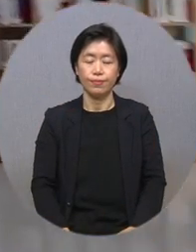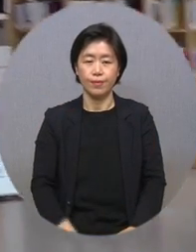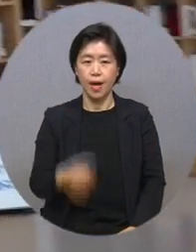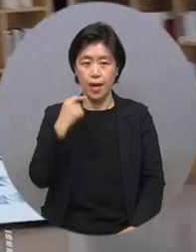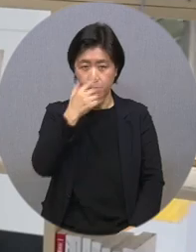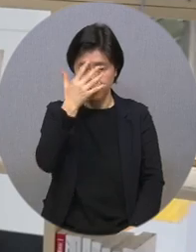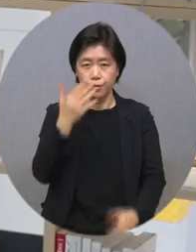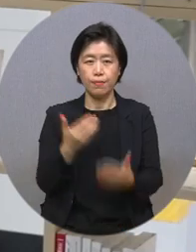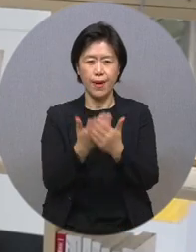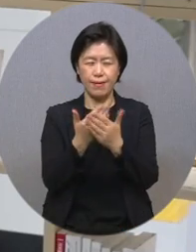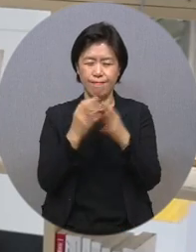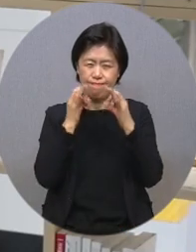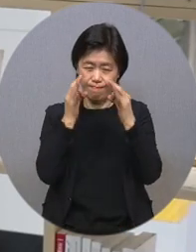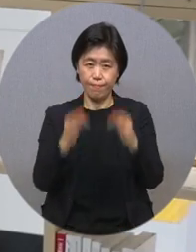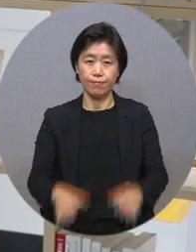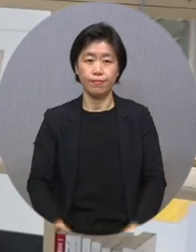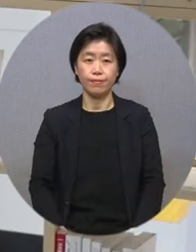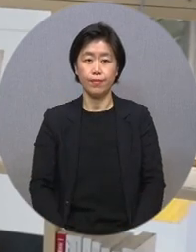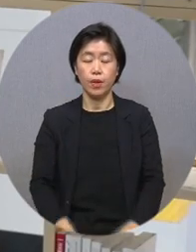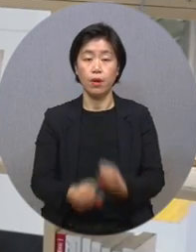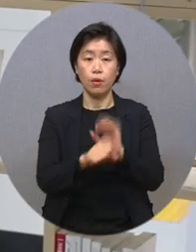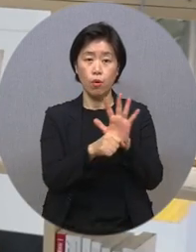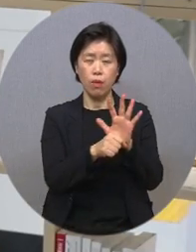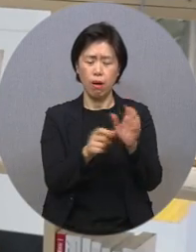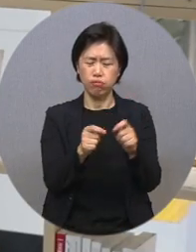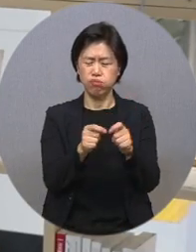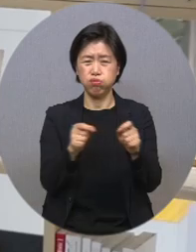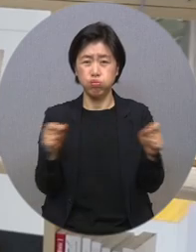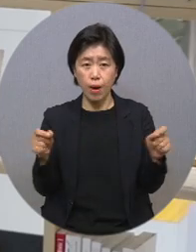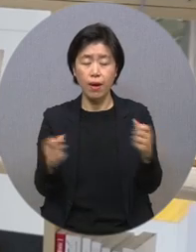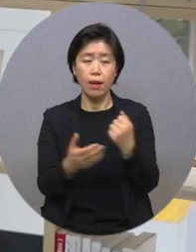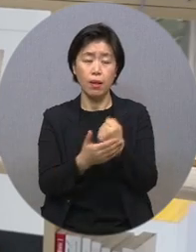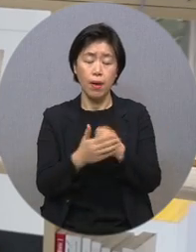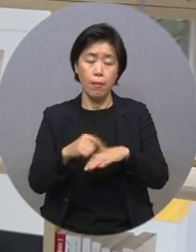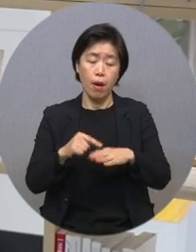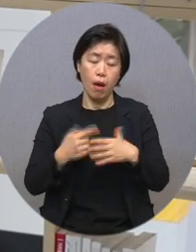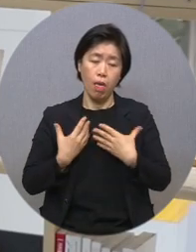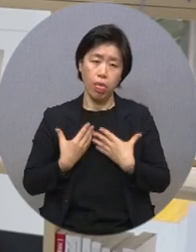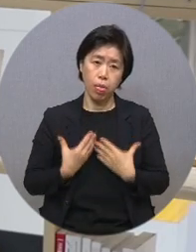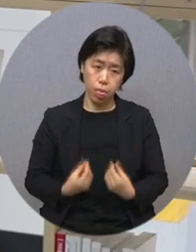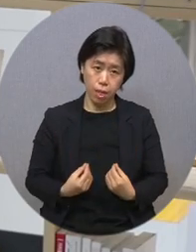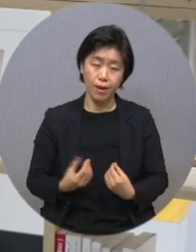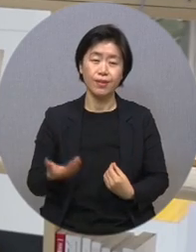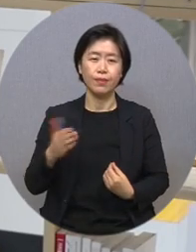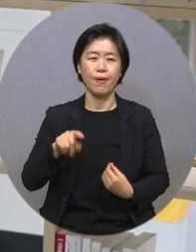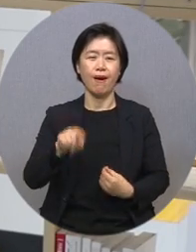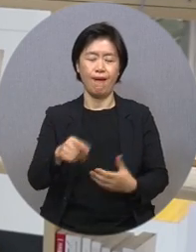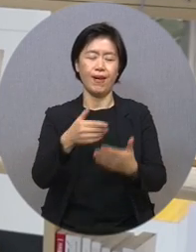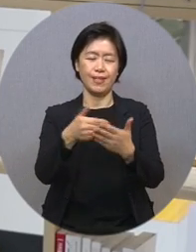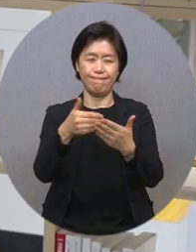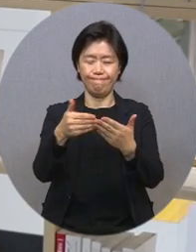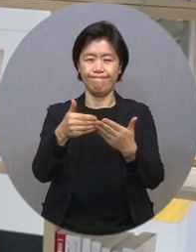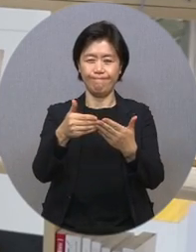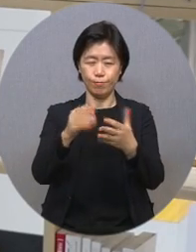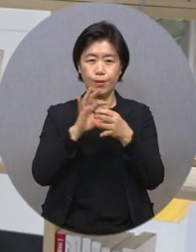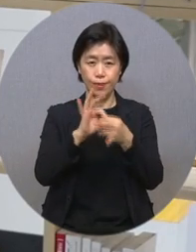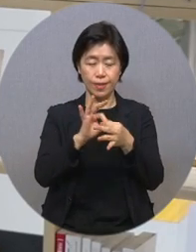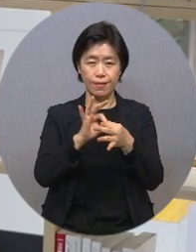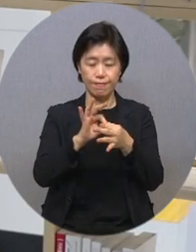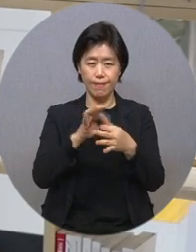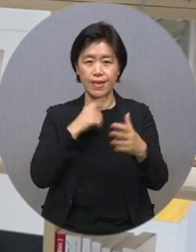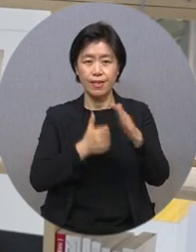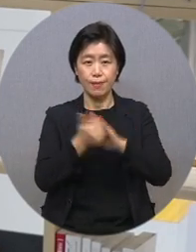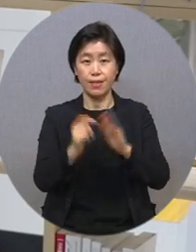있습니다. 코로나19 장기화로 지친 마음에 희망과 위로를 전해주는 이번 전시회는 3월